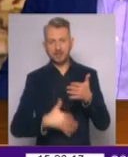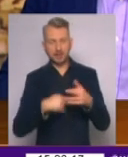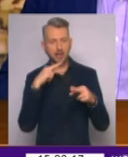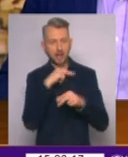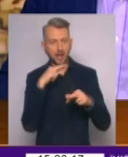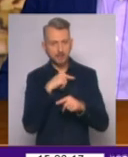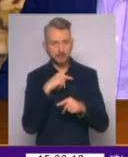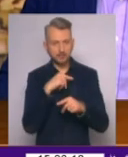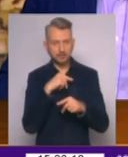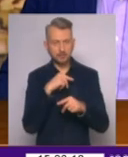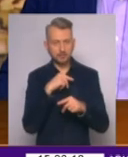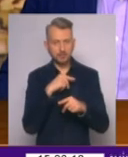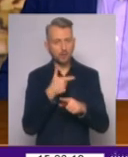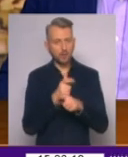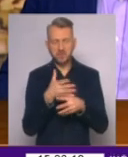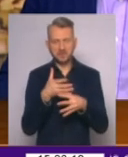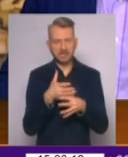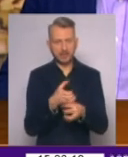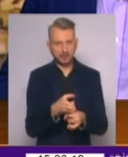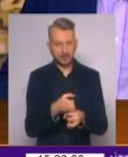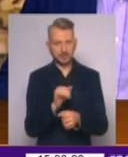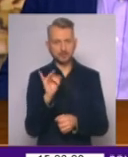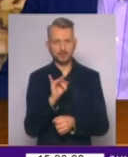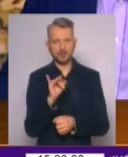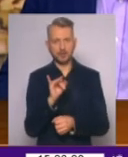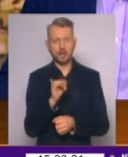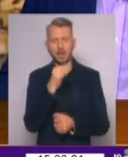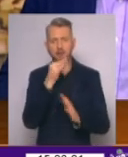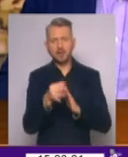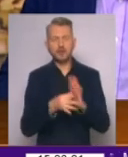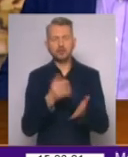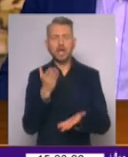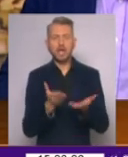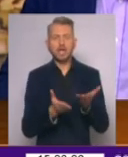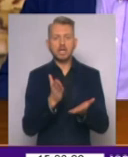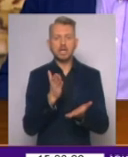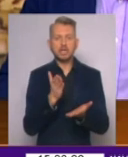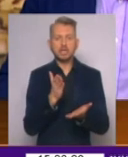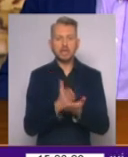лекарств весьма сократили. И подскажите,